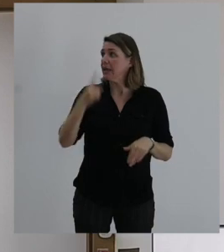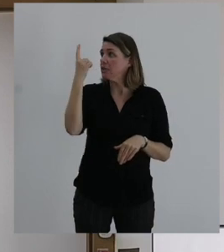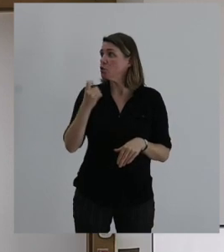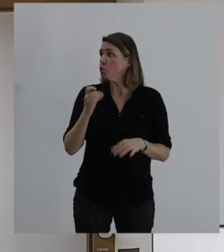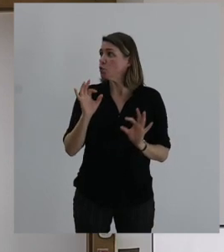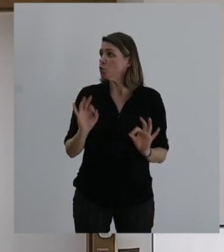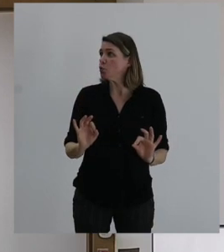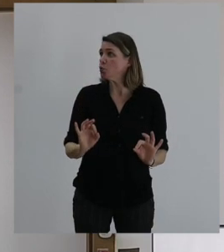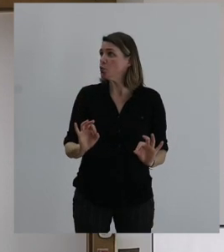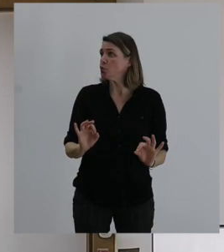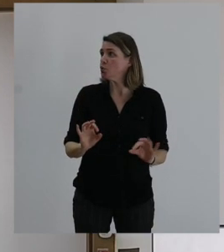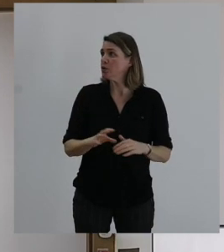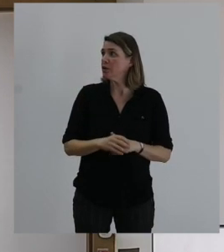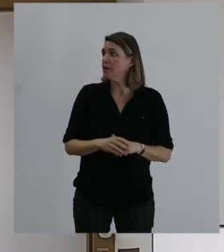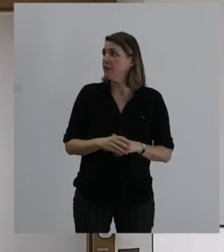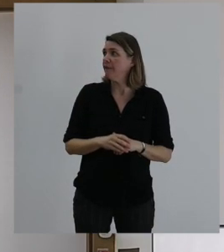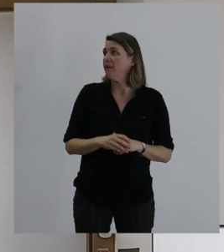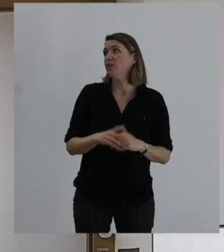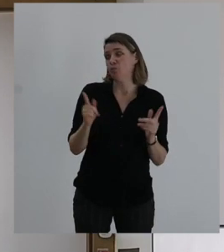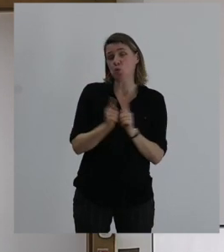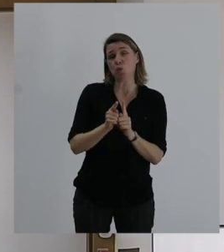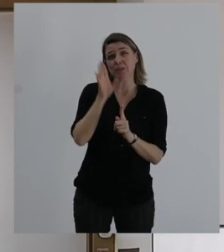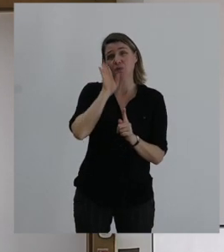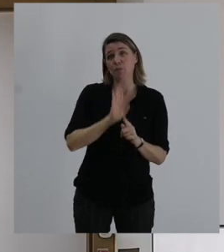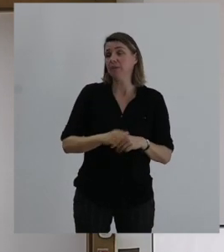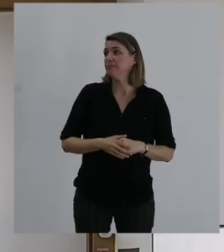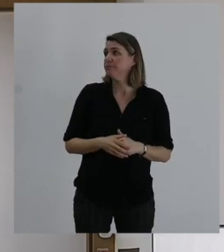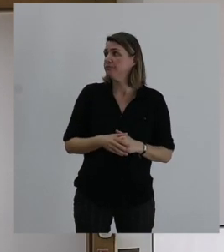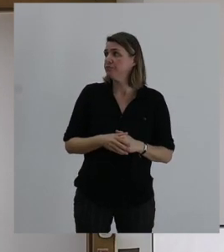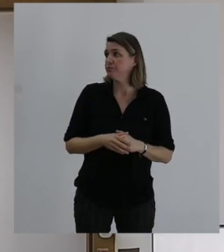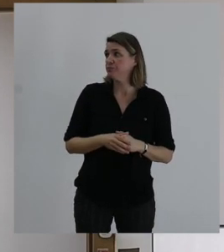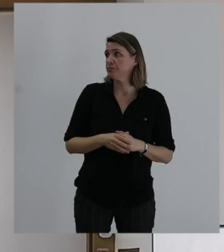question ? À nouveau, s'il vous plaît, si vous pouvez faire court.